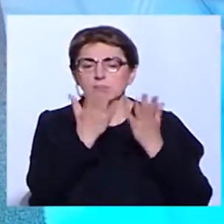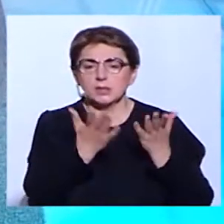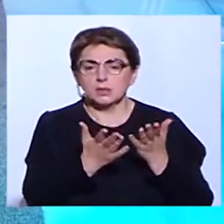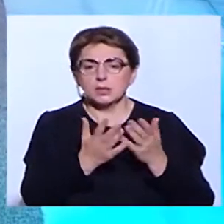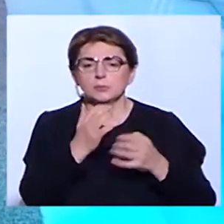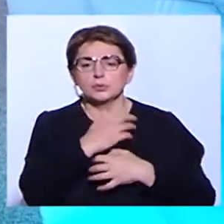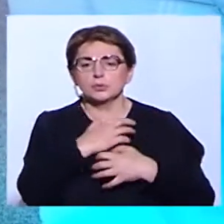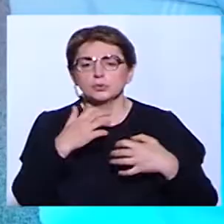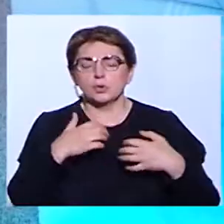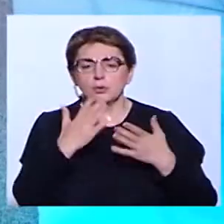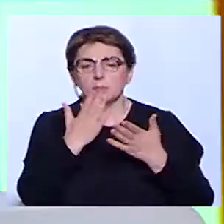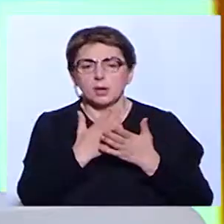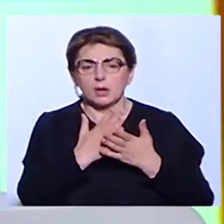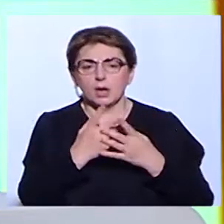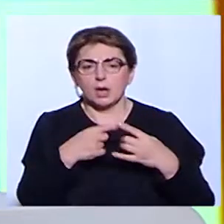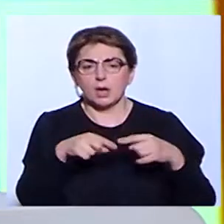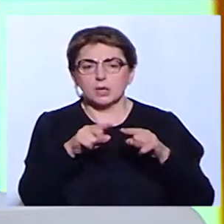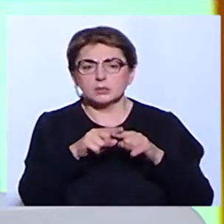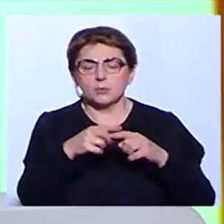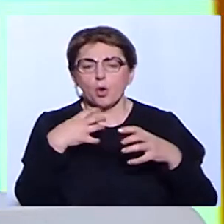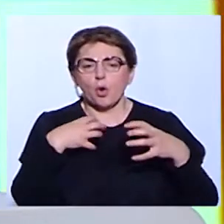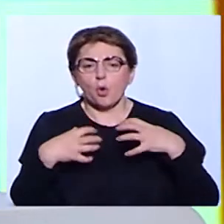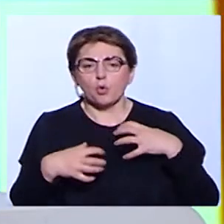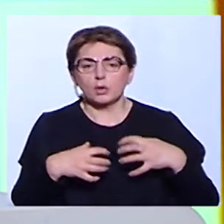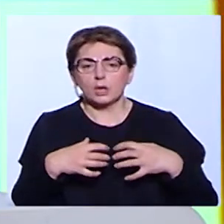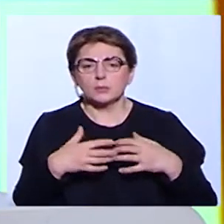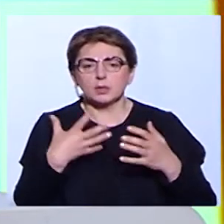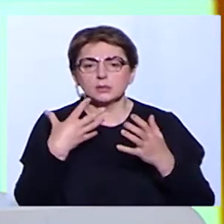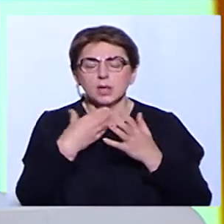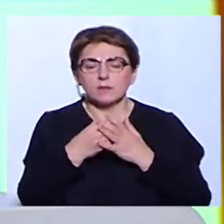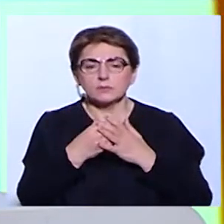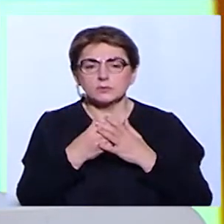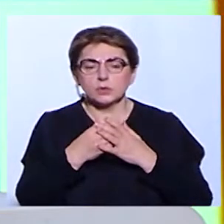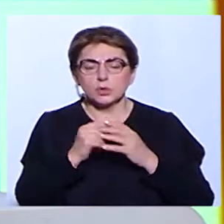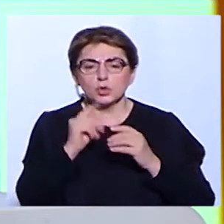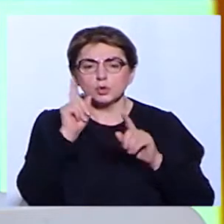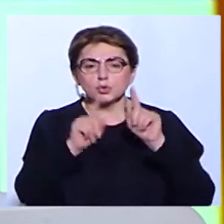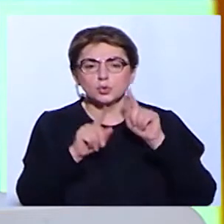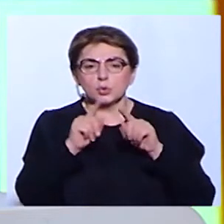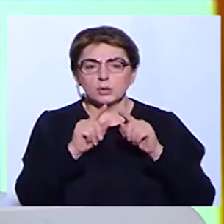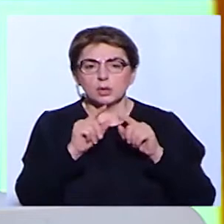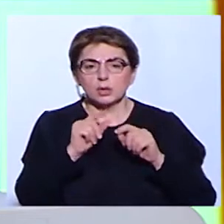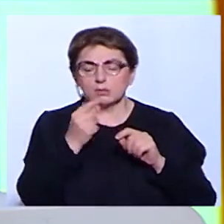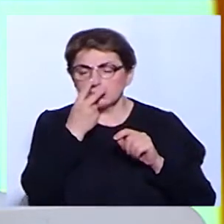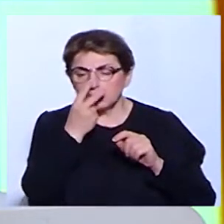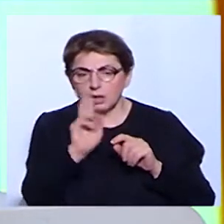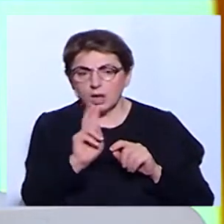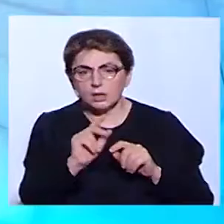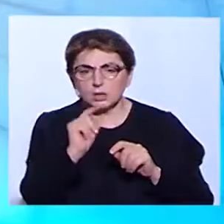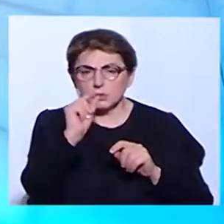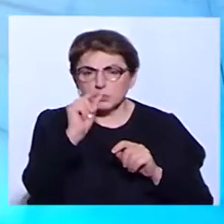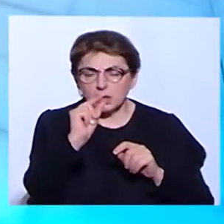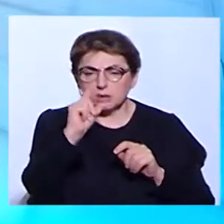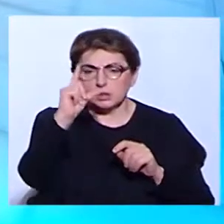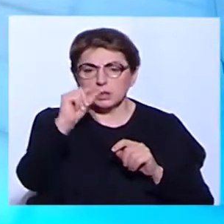tskhoveli da arsebobs aseve organizmebi romlebits tavisi zomis gamo titkmis archanan eseni